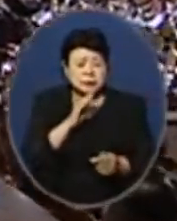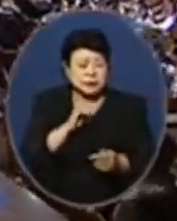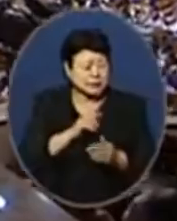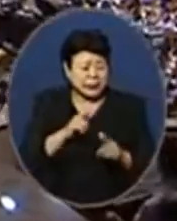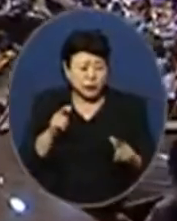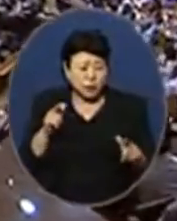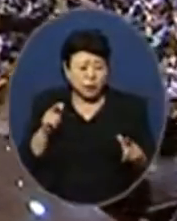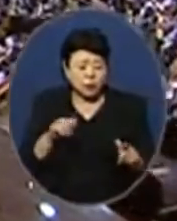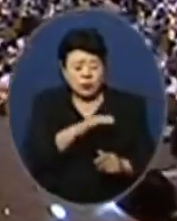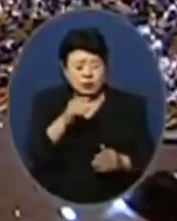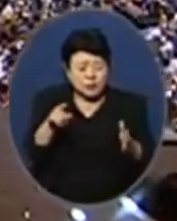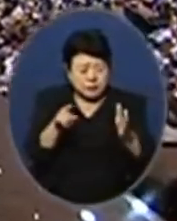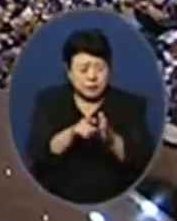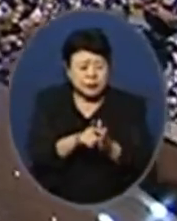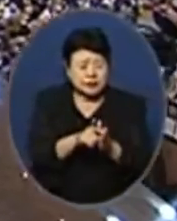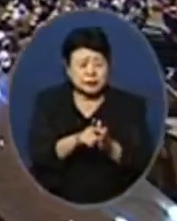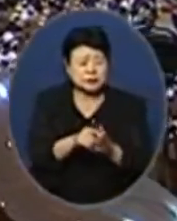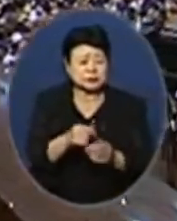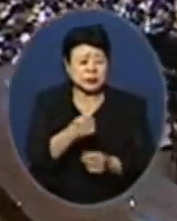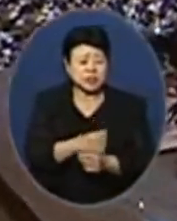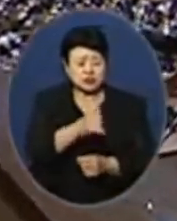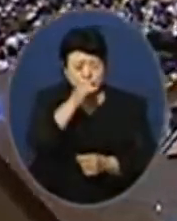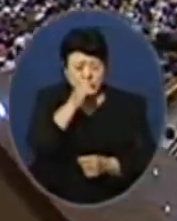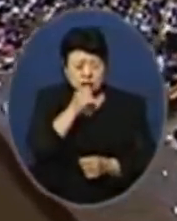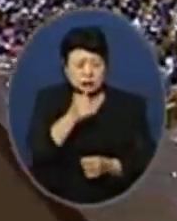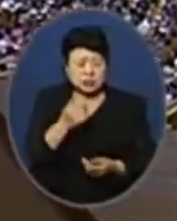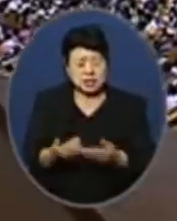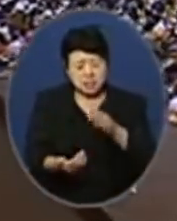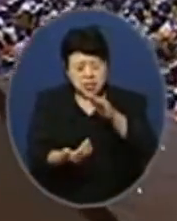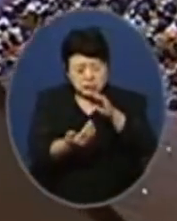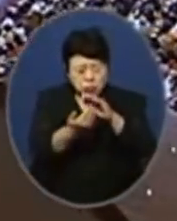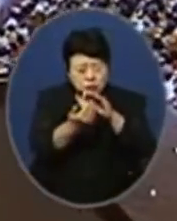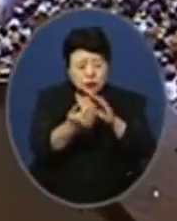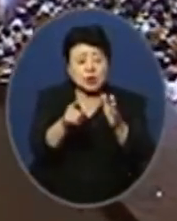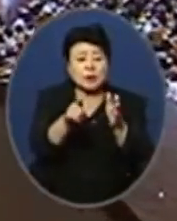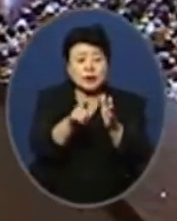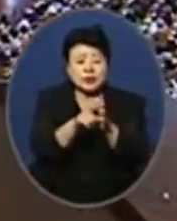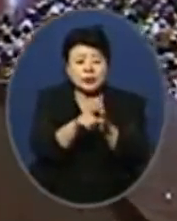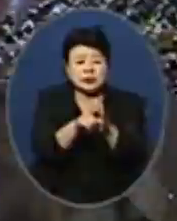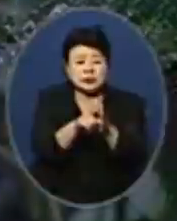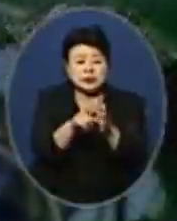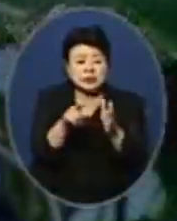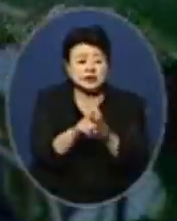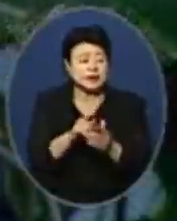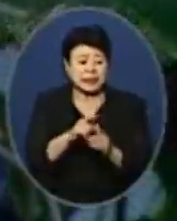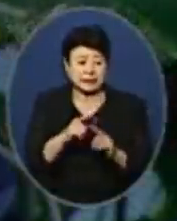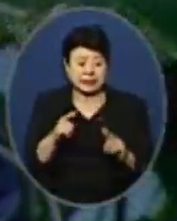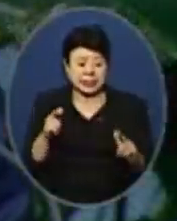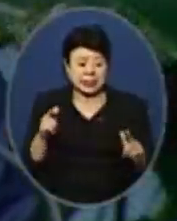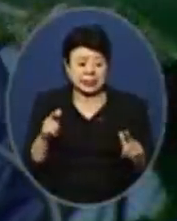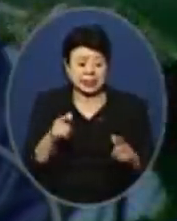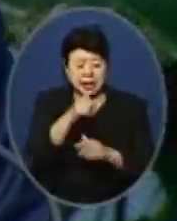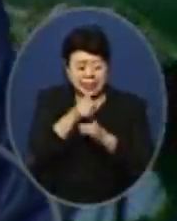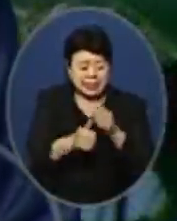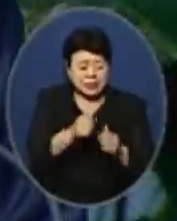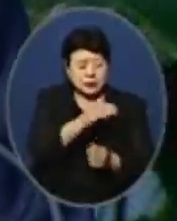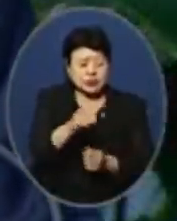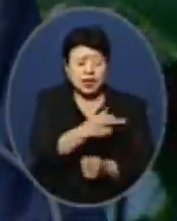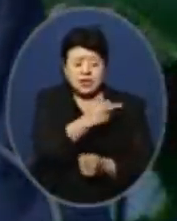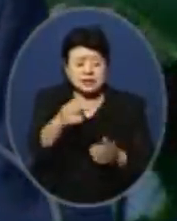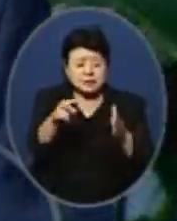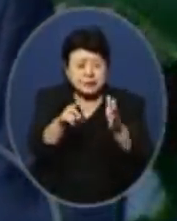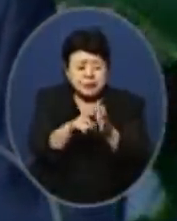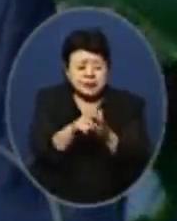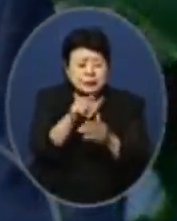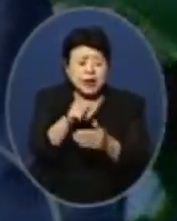아닙니다. 우리는 믿음으로 할 수 있는 일들이 이루어질 것이라고 믿는 것은 믿음이 아닙니다. 하나님은 우리의 큰